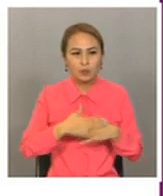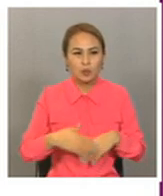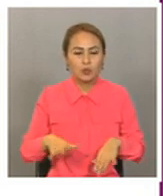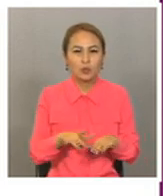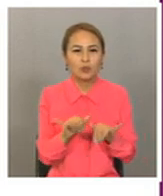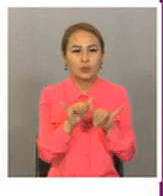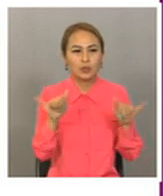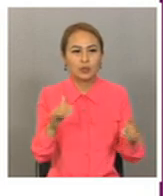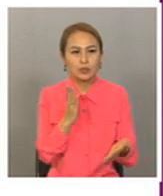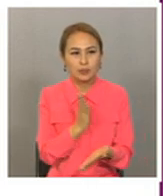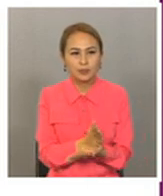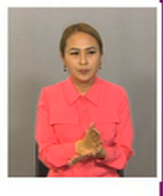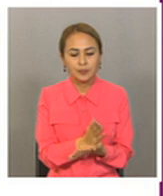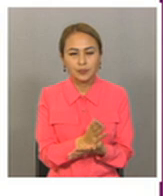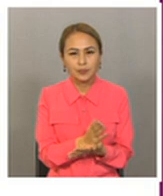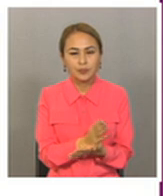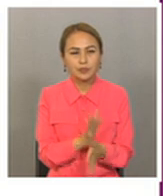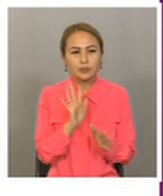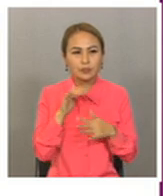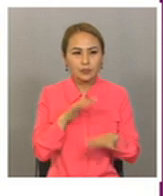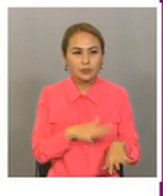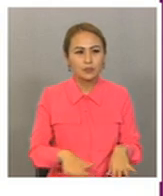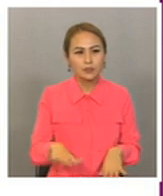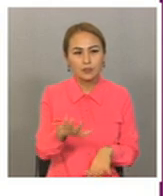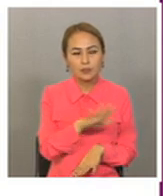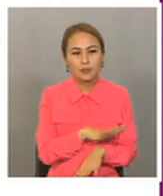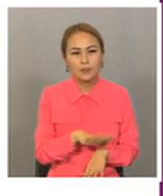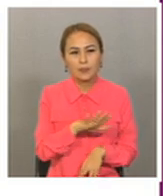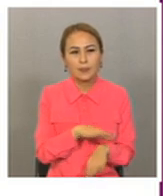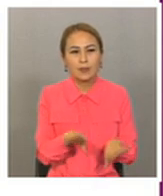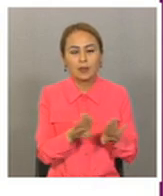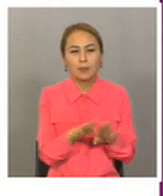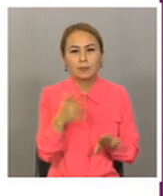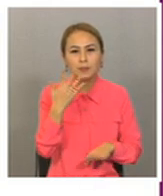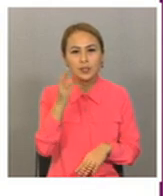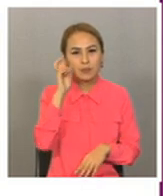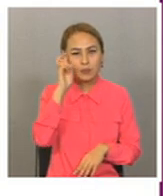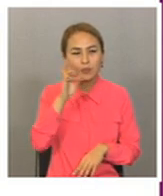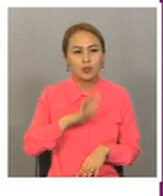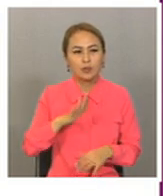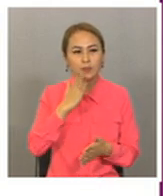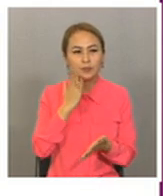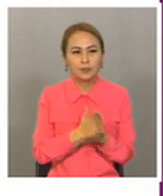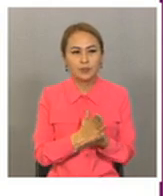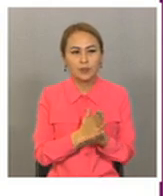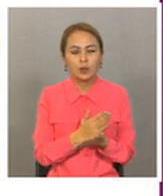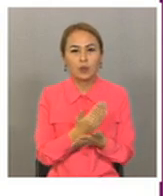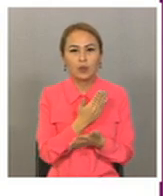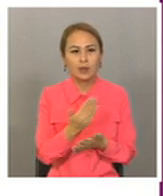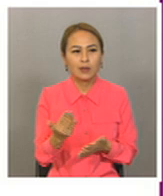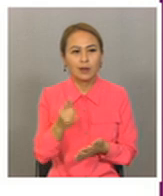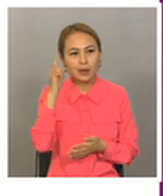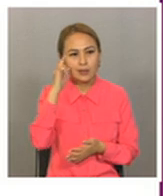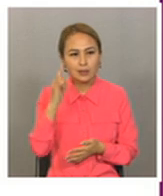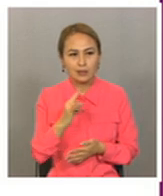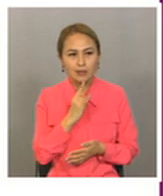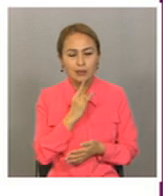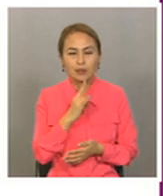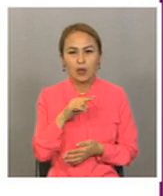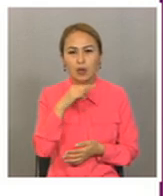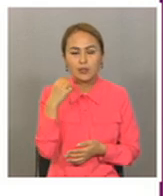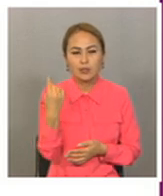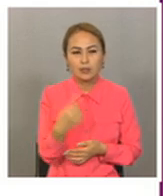1200 километрге созылып жатыр. Оның суы 5 мемлекеттің жағалауын шаяды. Олар Қазақстан,